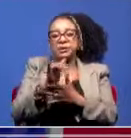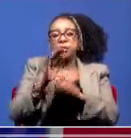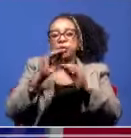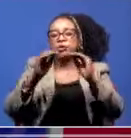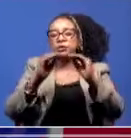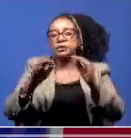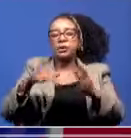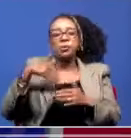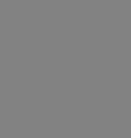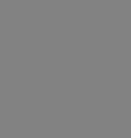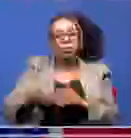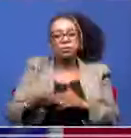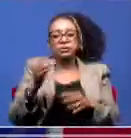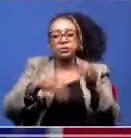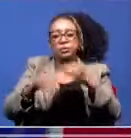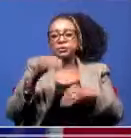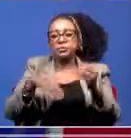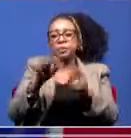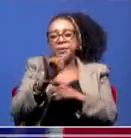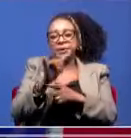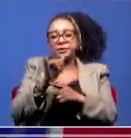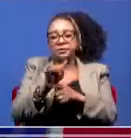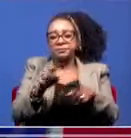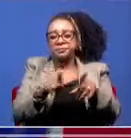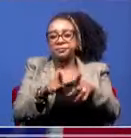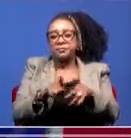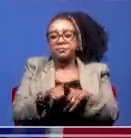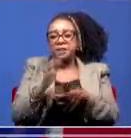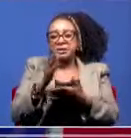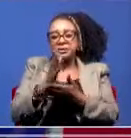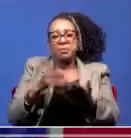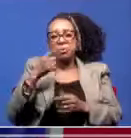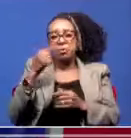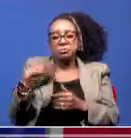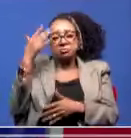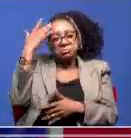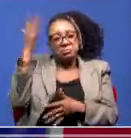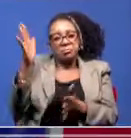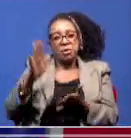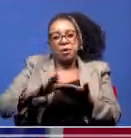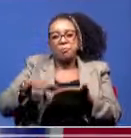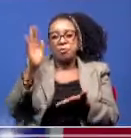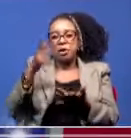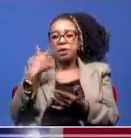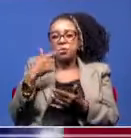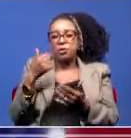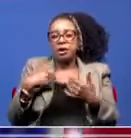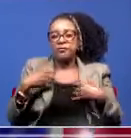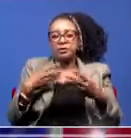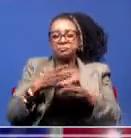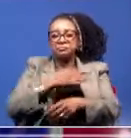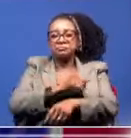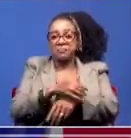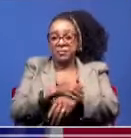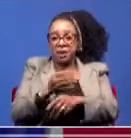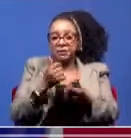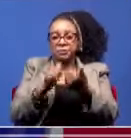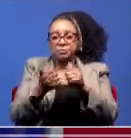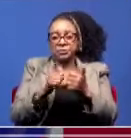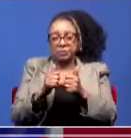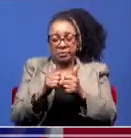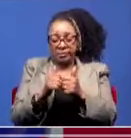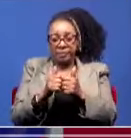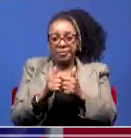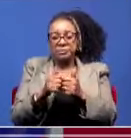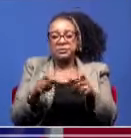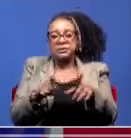kuchangia katika ufafu huo. Ila wasiolijua wengi ni kwamba wataalamu wa kunyosha misuli almaarufu sports physiotherapist